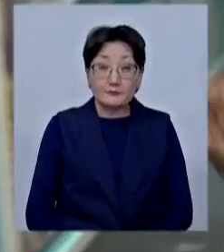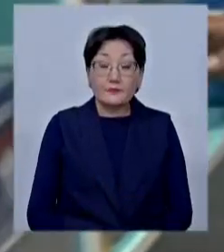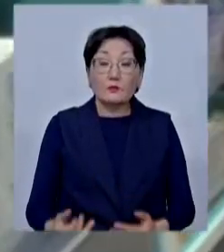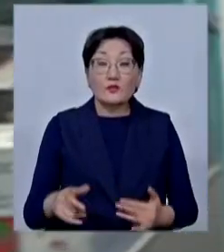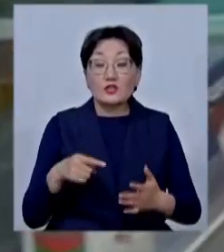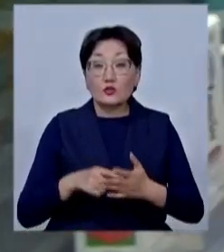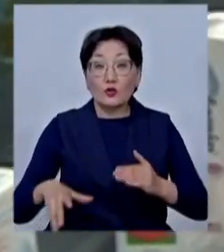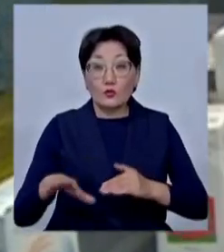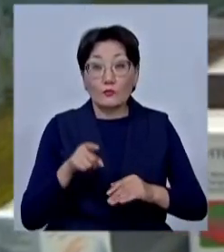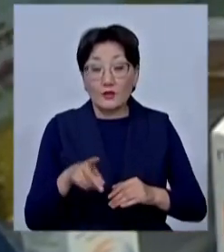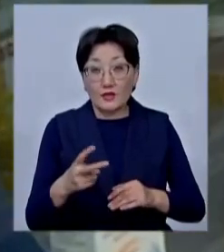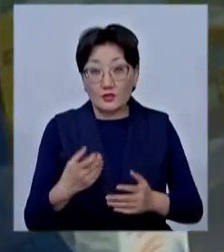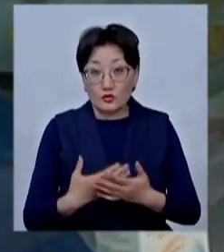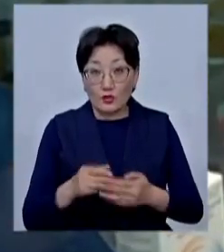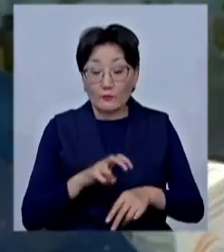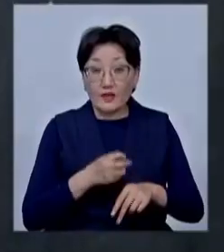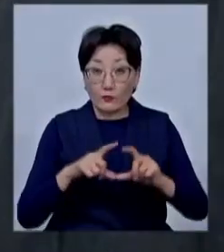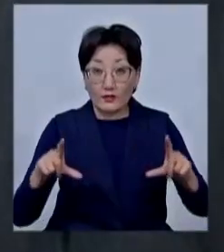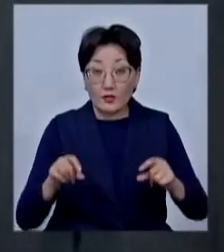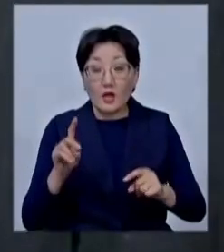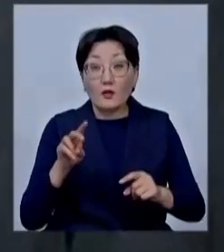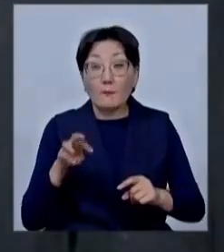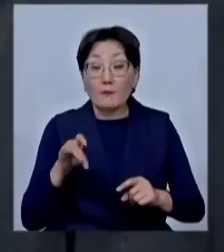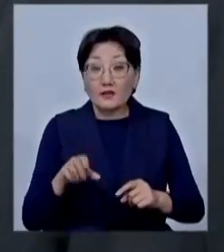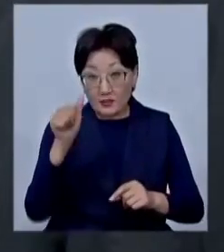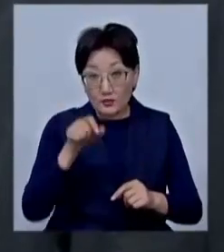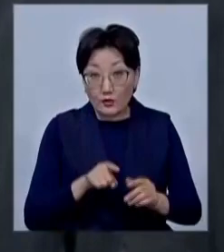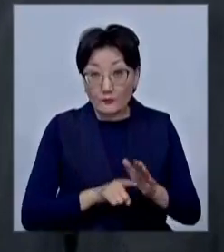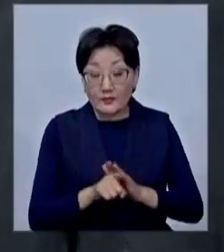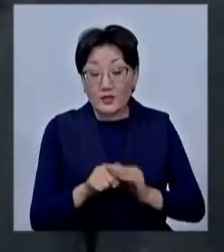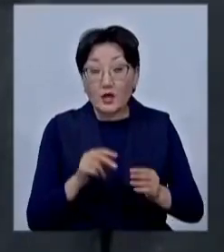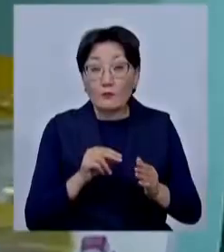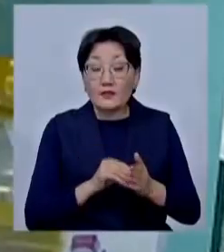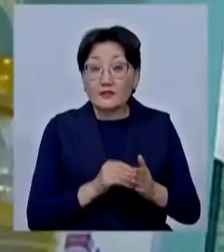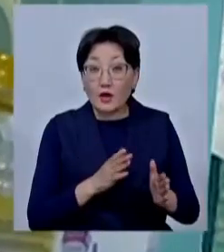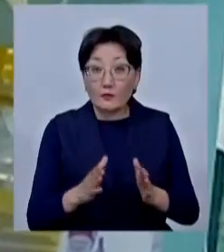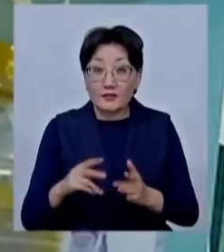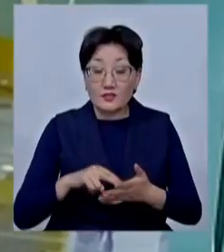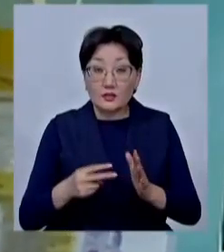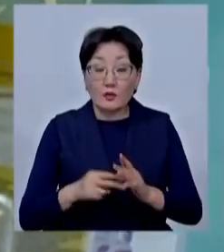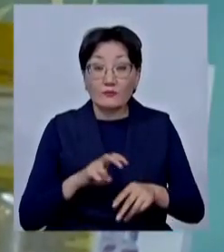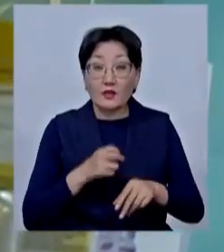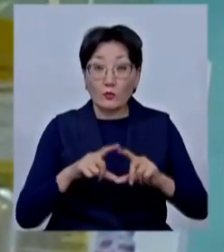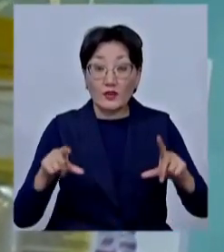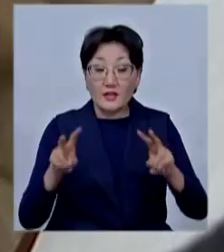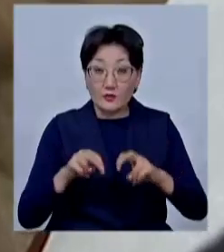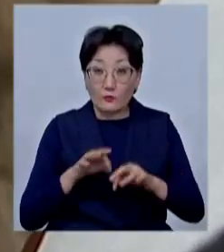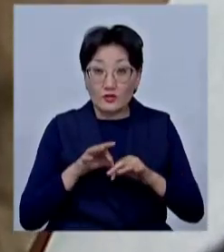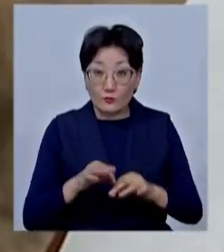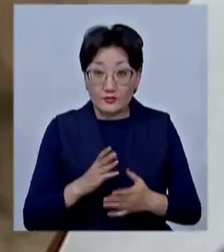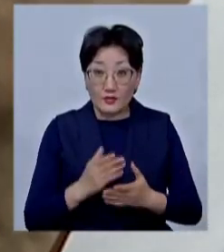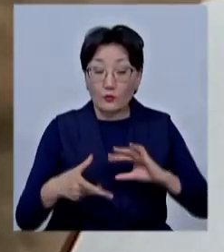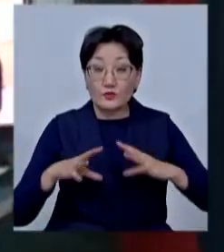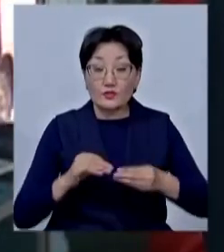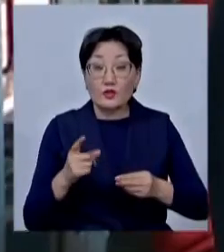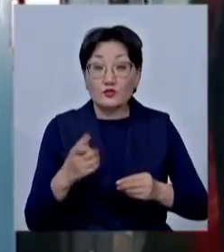Бүгінде қала бойынша 1200-ге жуық дәріхана бар. Наурыз айынан бастап мамандар баға тұрақтылығын сақтау мақсатында дәріханаларға рейд жүргізіп келеді.